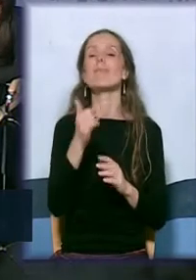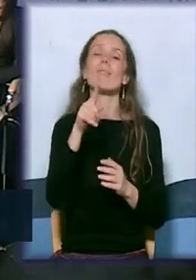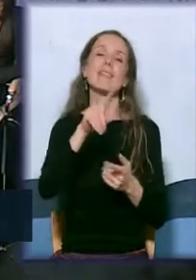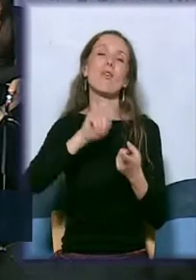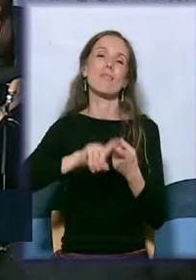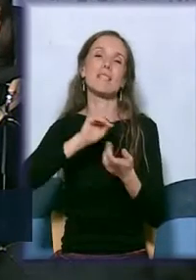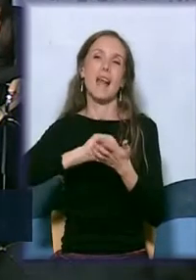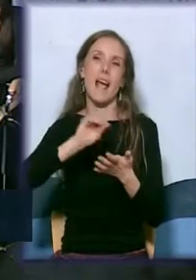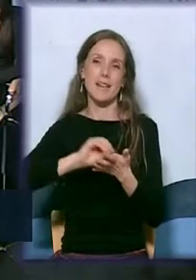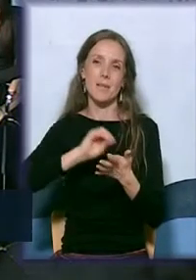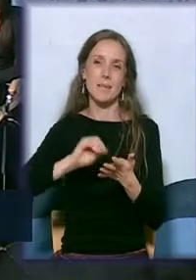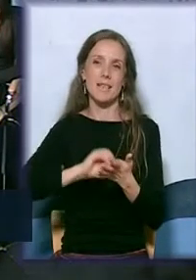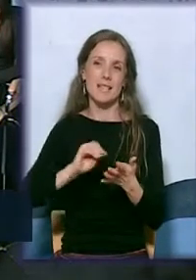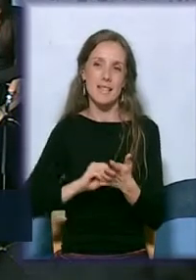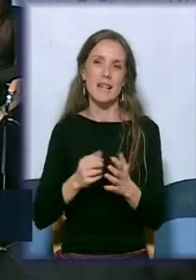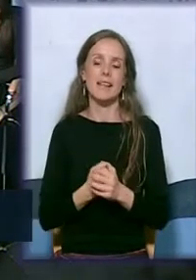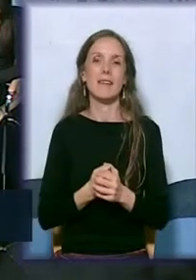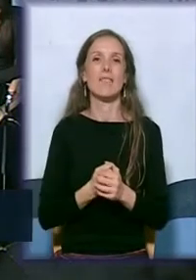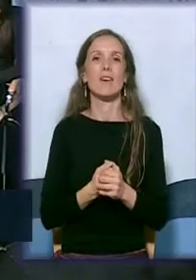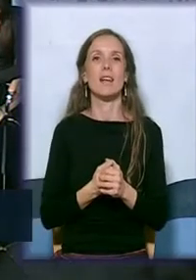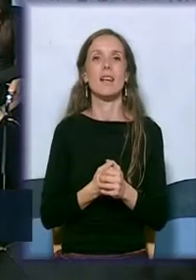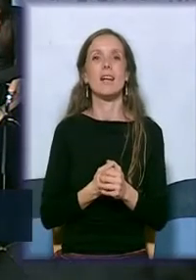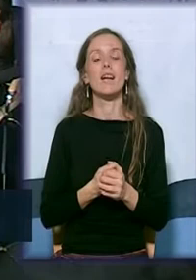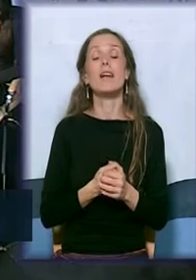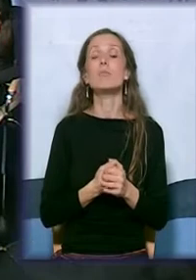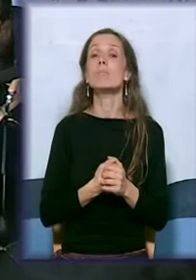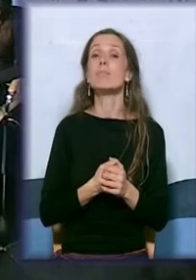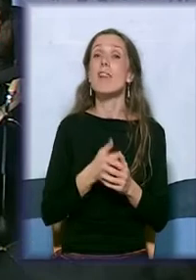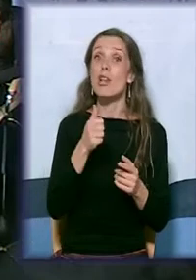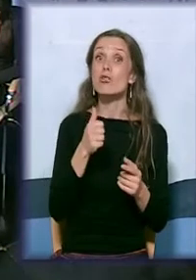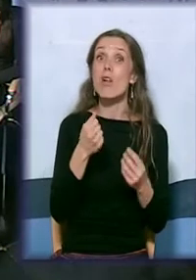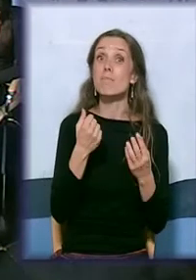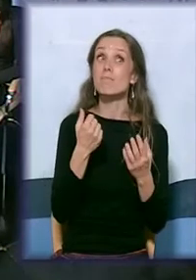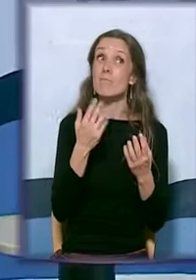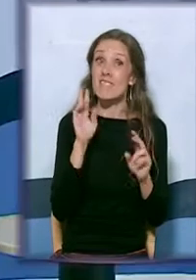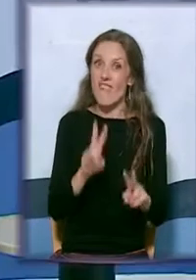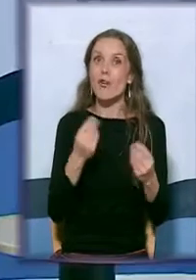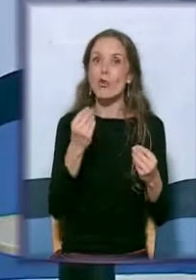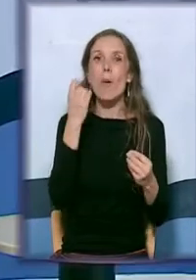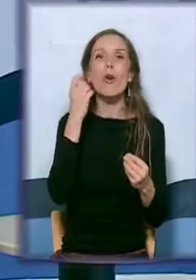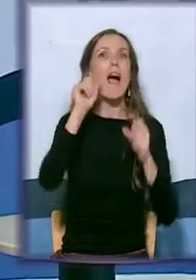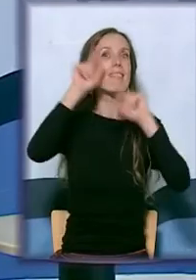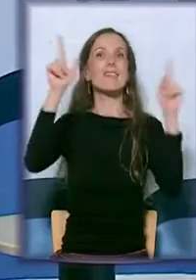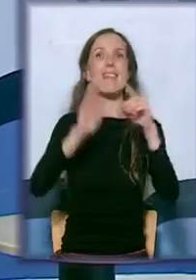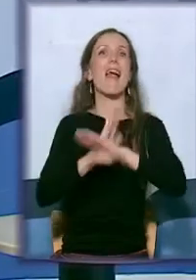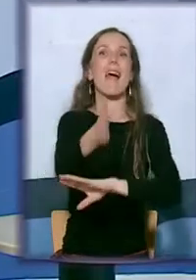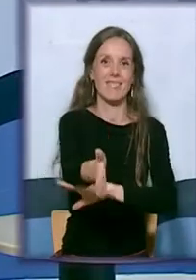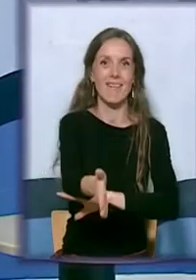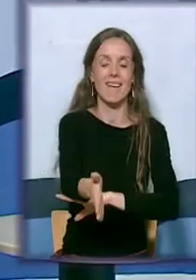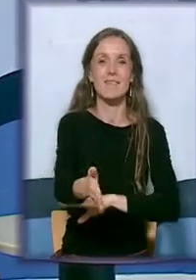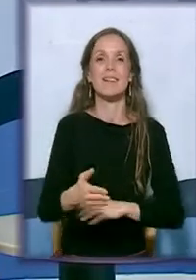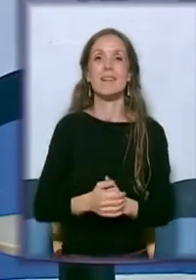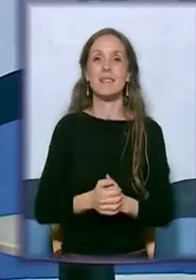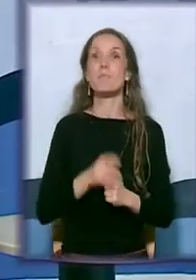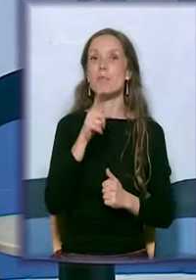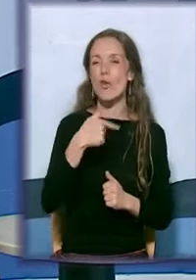administrativni deo da smo pogledali. Ja sam i to malo htjela da snimim. Rekla sam, baš je onako dobro kad banemo iznenada. Ali stvarno ući onako, eto, to